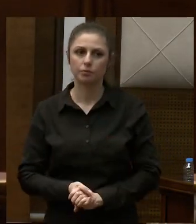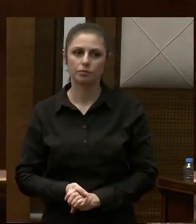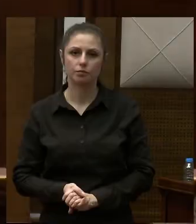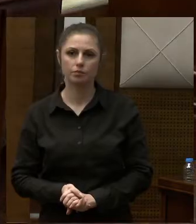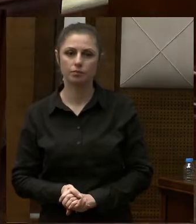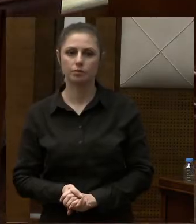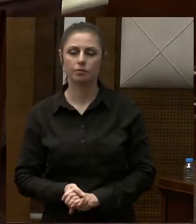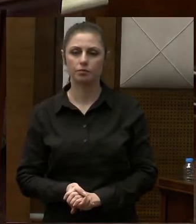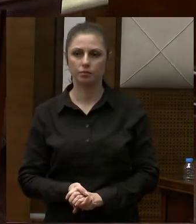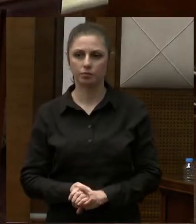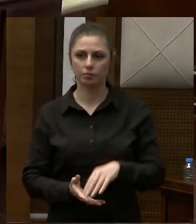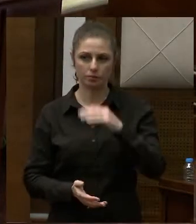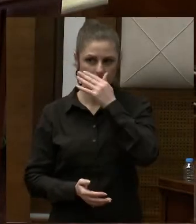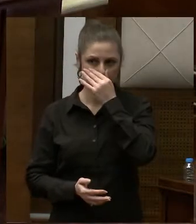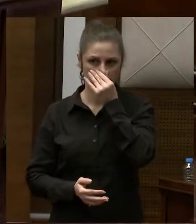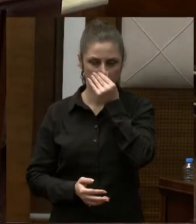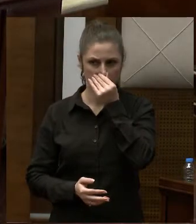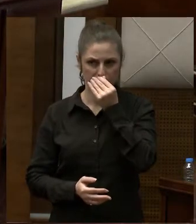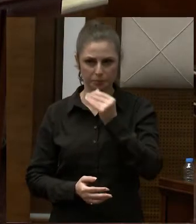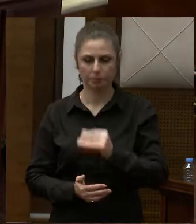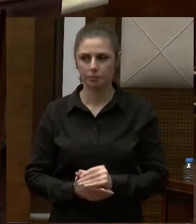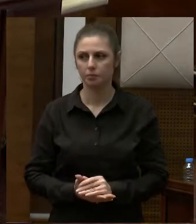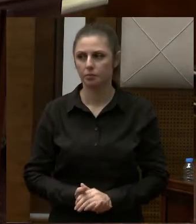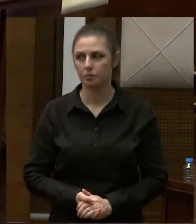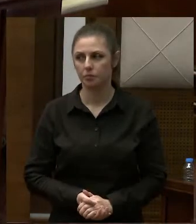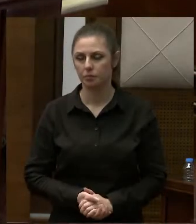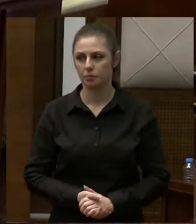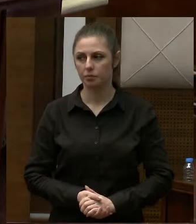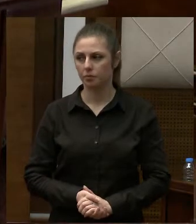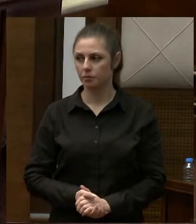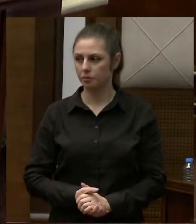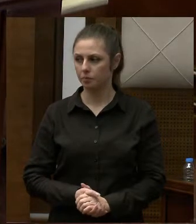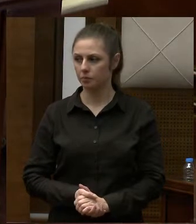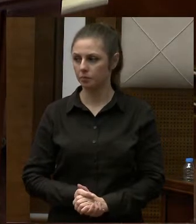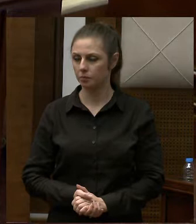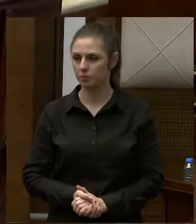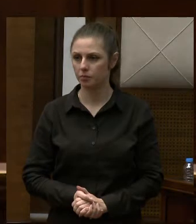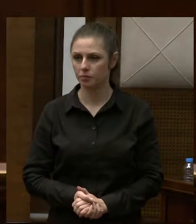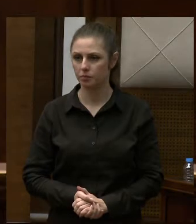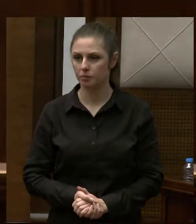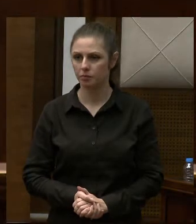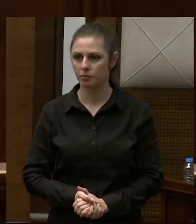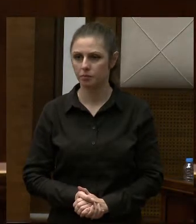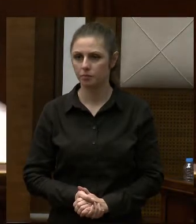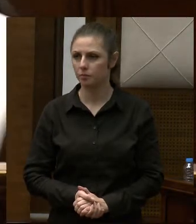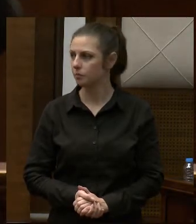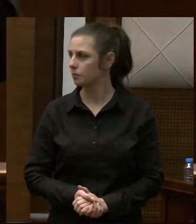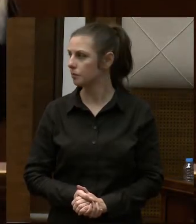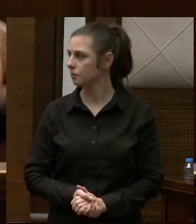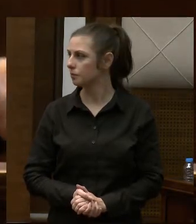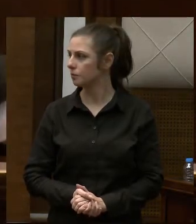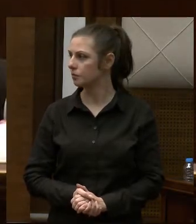14. maddemizin kabulünü oylarınıza sunuyorum. Kabul edinler etmeyinler. O bile kabul edilmiştir. Zaten baştan kabul dedik bir